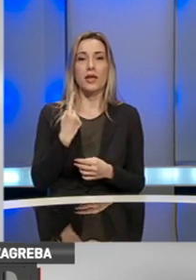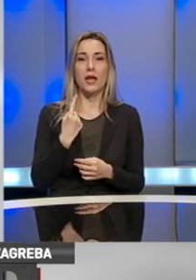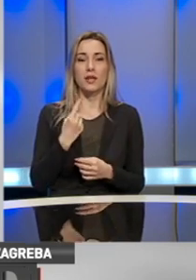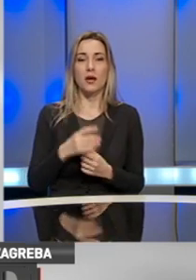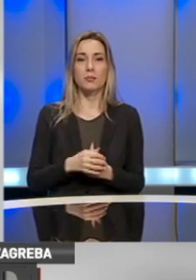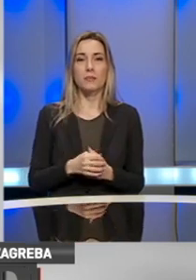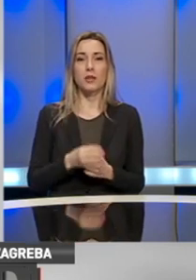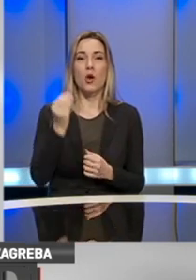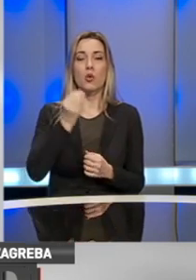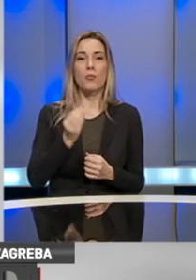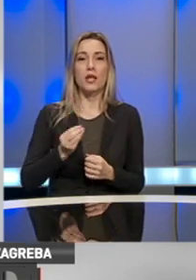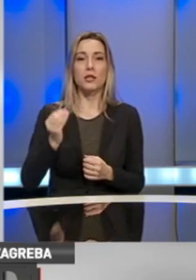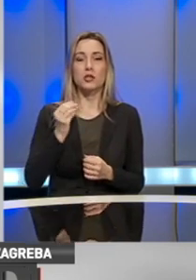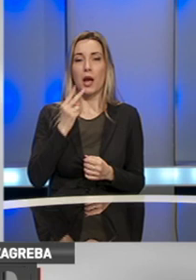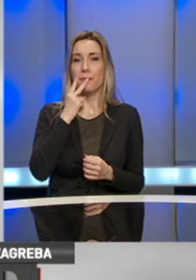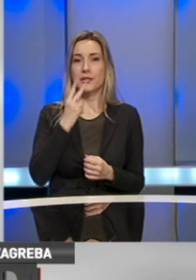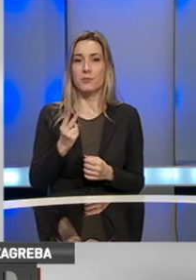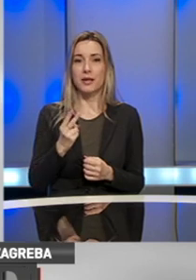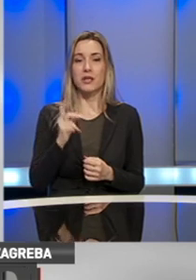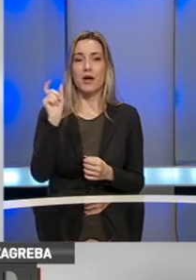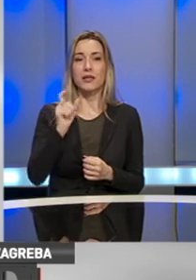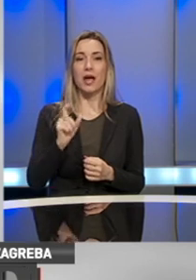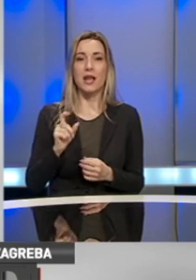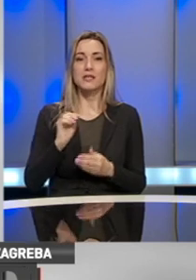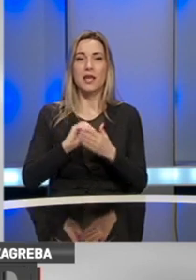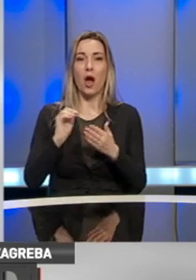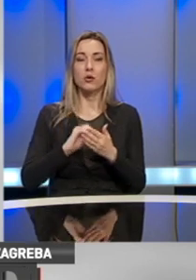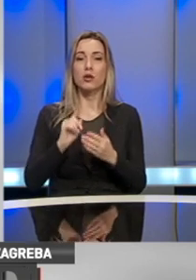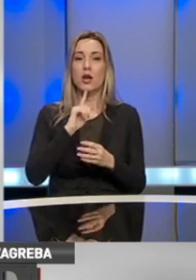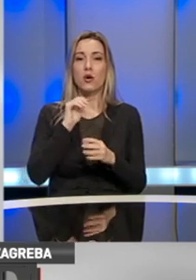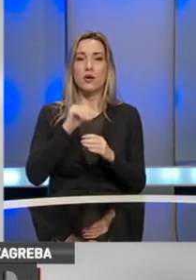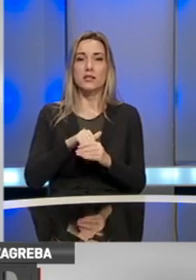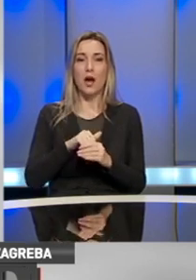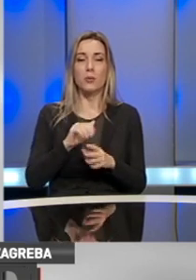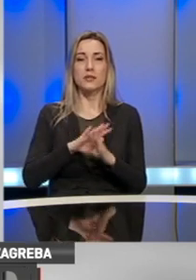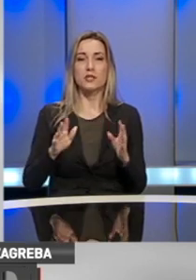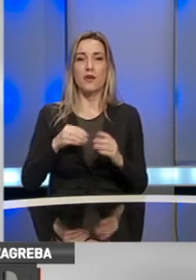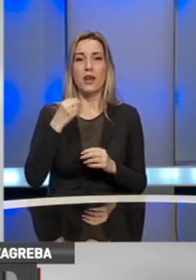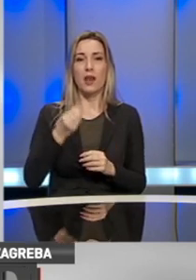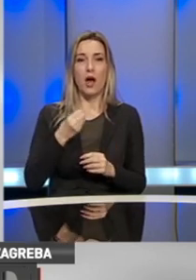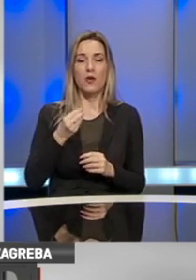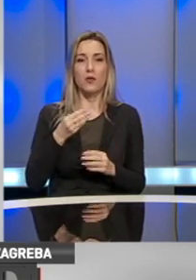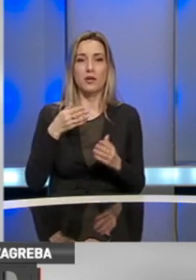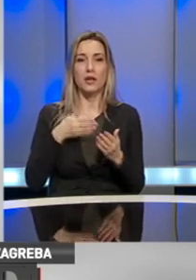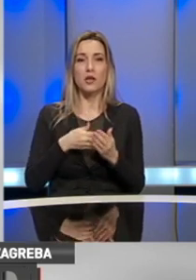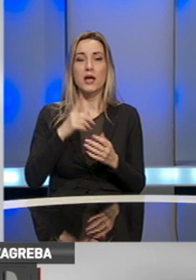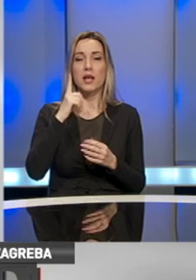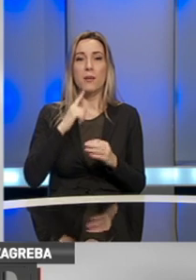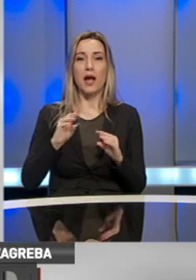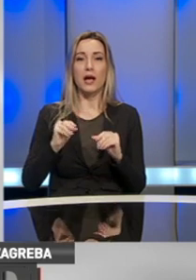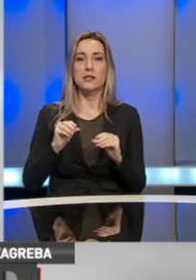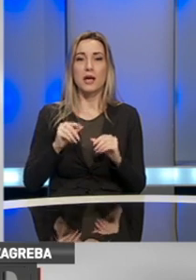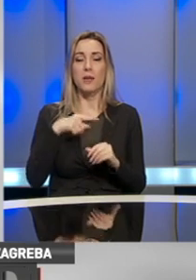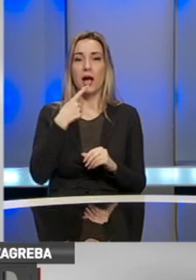kako da kažem, umjetnička perspektiva talijanskih autora koji zapravo se navode na način da je majka zemlja